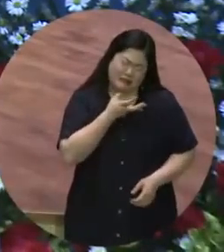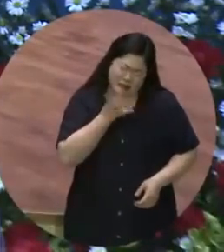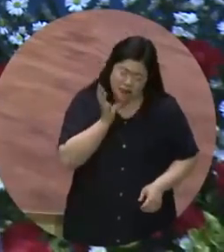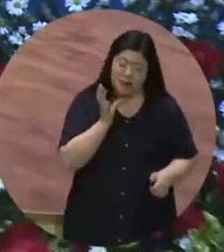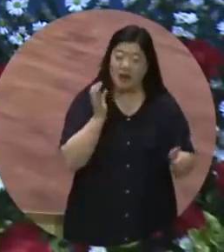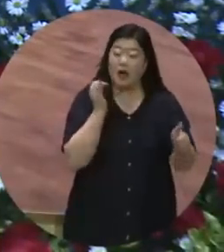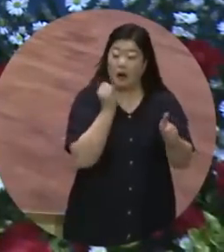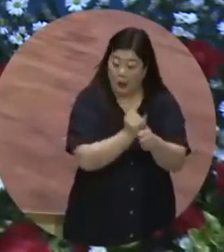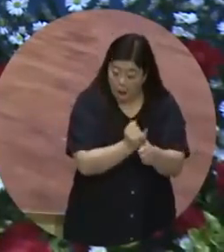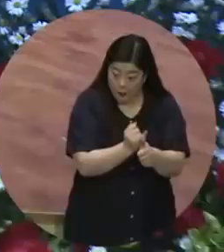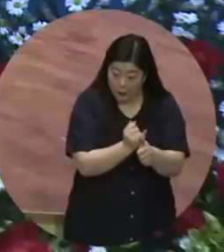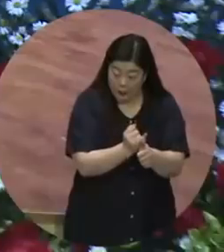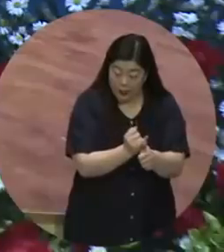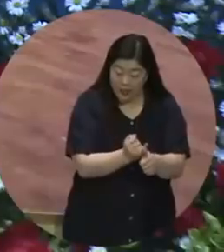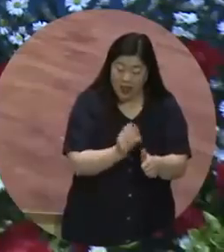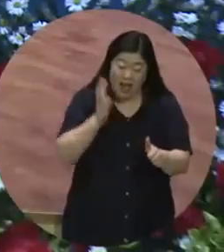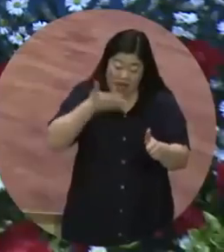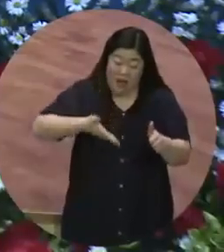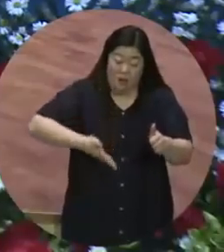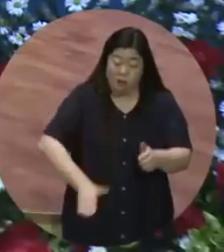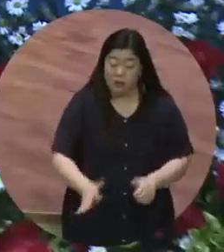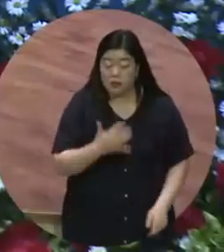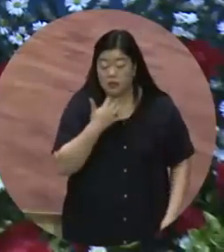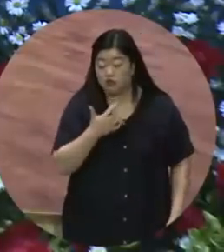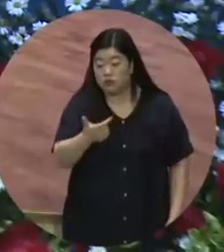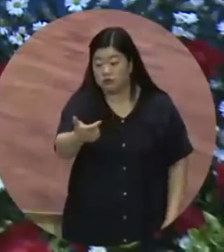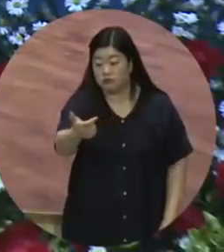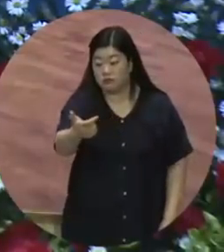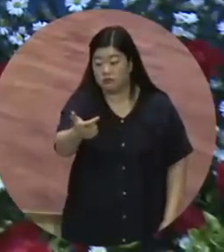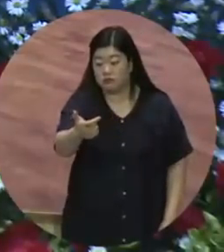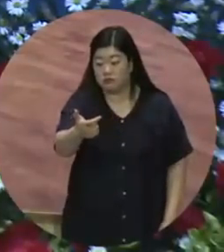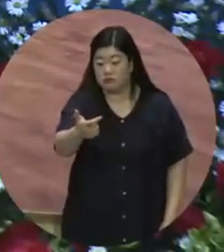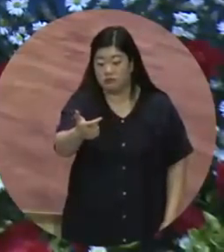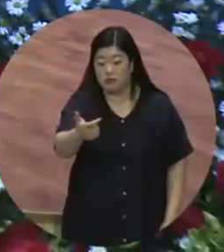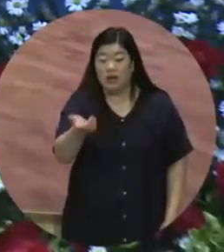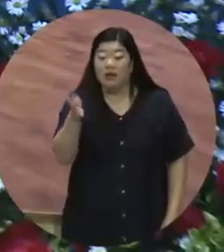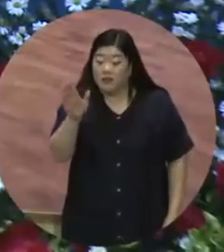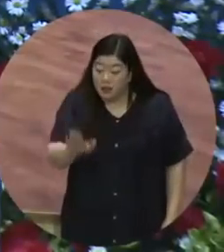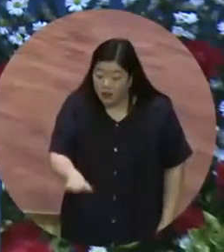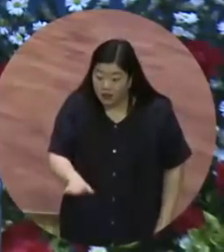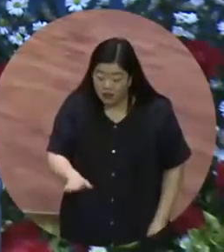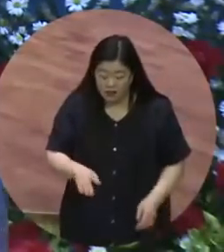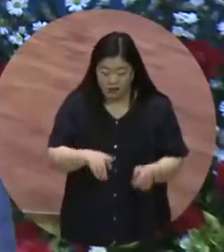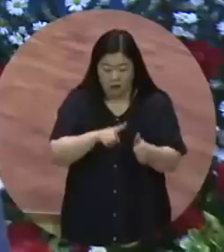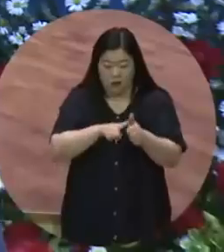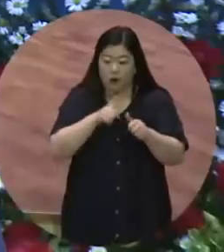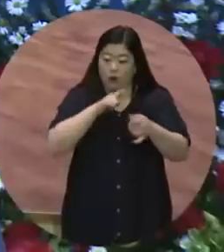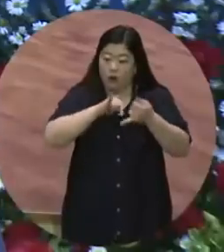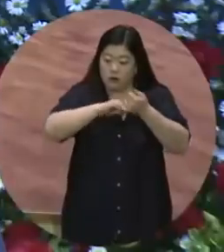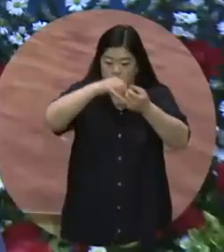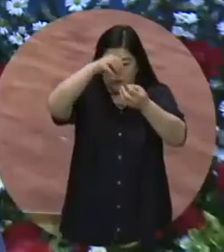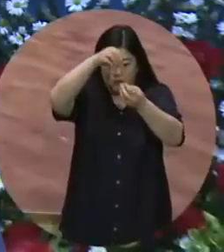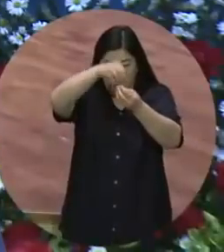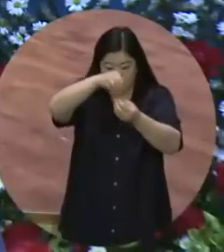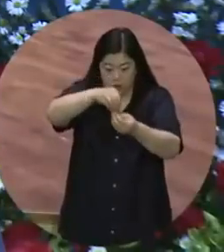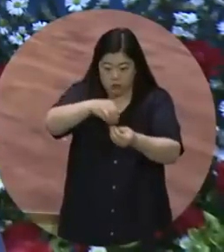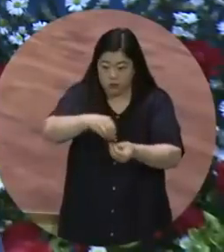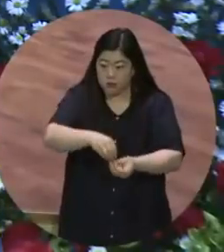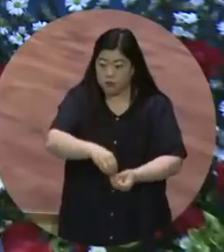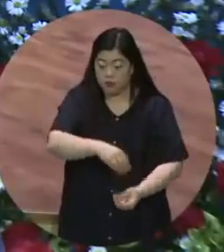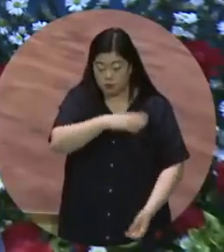그런데 결국은 뭐예요? 이게 늦게 결혼하고 늦게 낳았지만은 전부 다 언약 있는 중요한 역할들을 했다고.